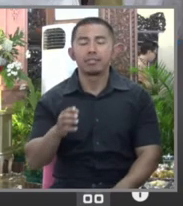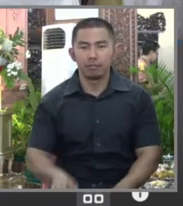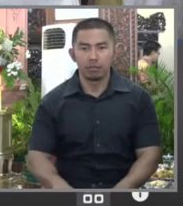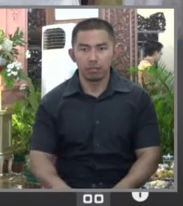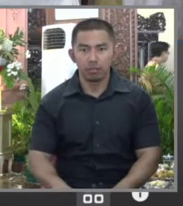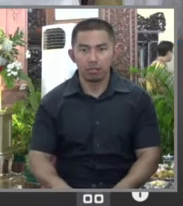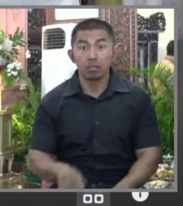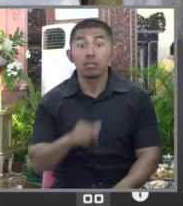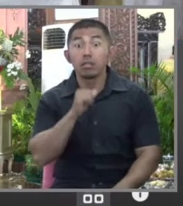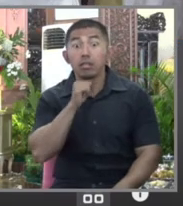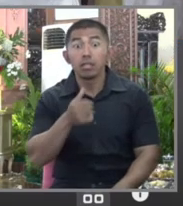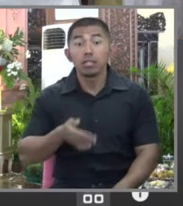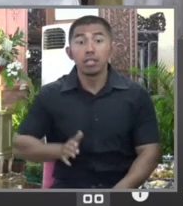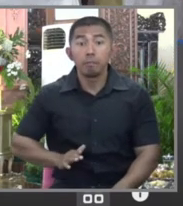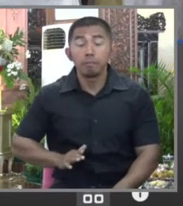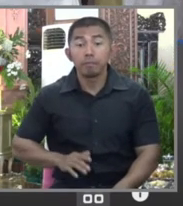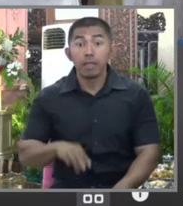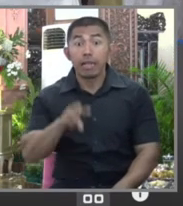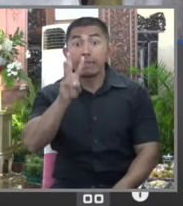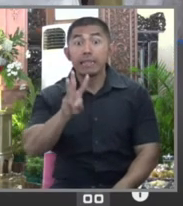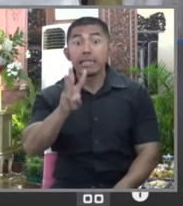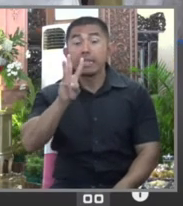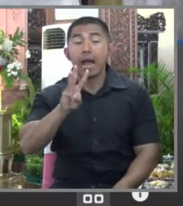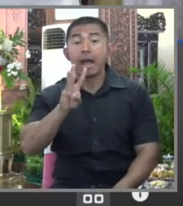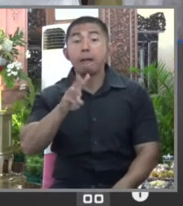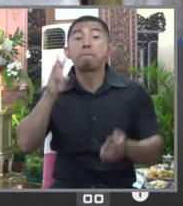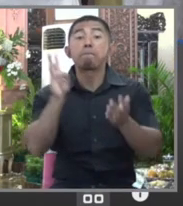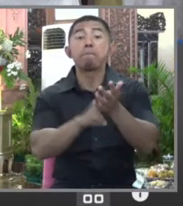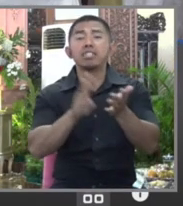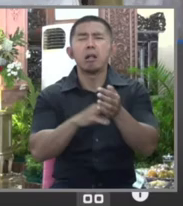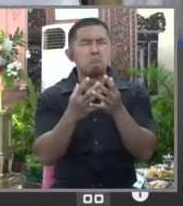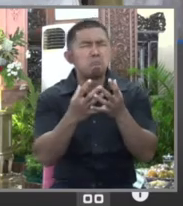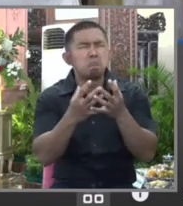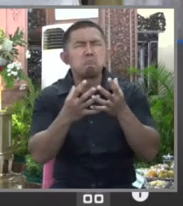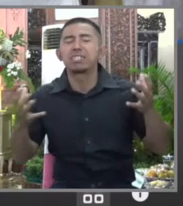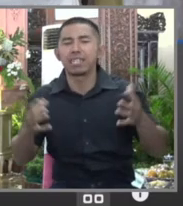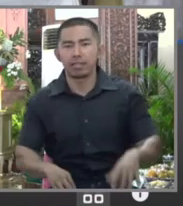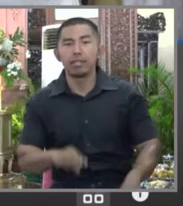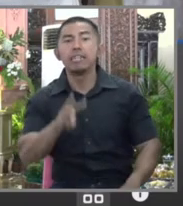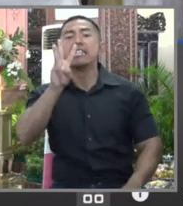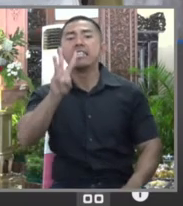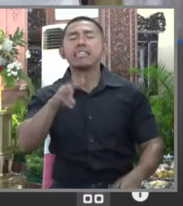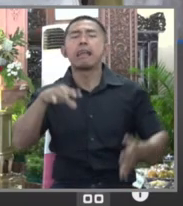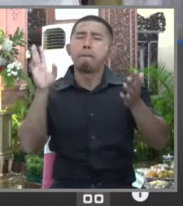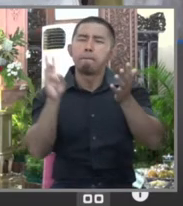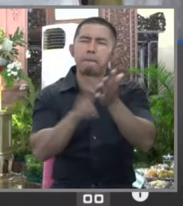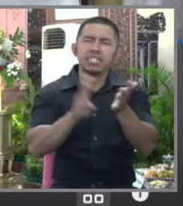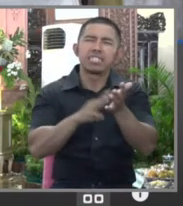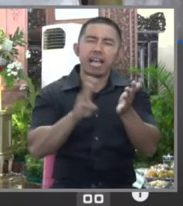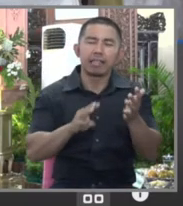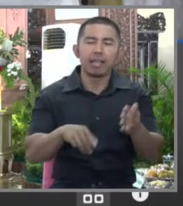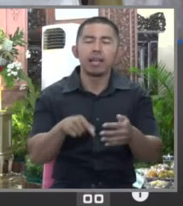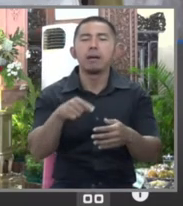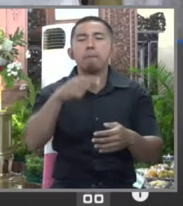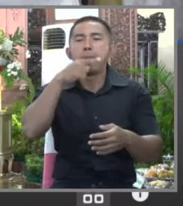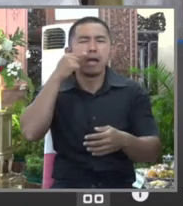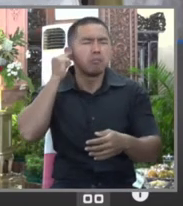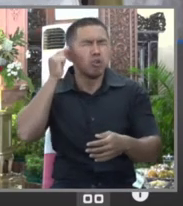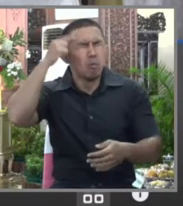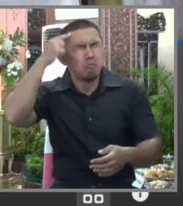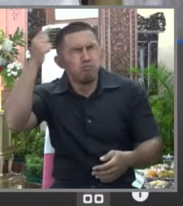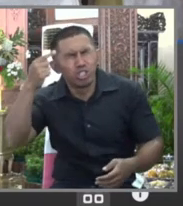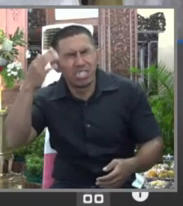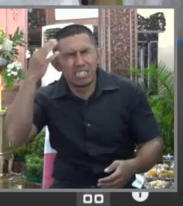Hai Yeh siapa tiga persoalan besar yang jenengan hadapi P jenengan pusing sehingga